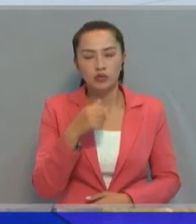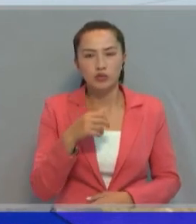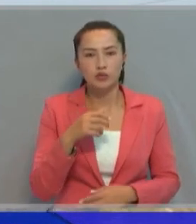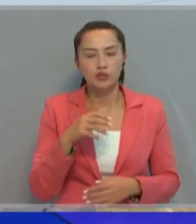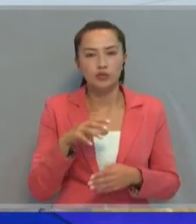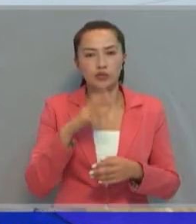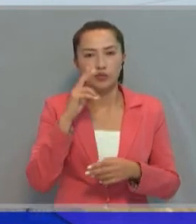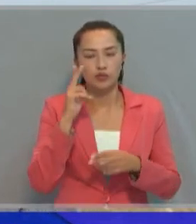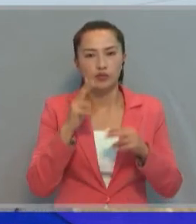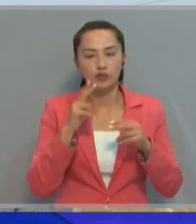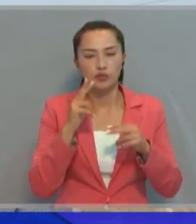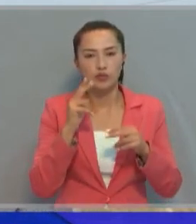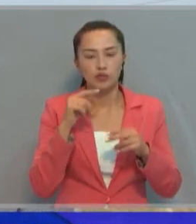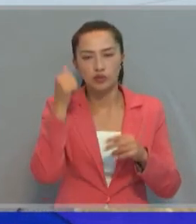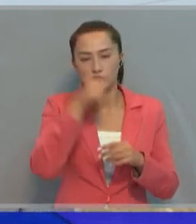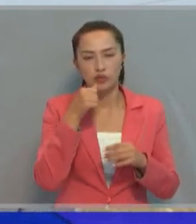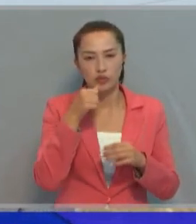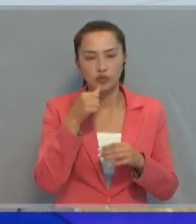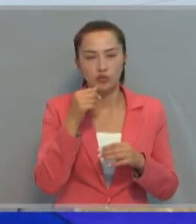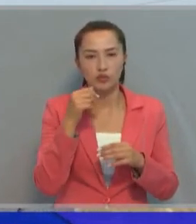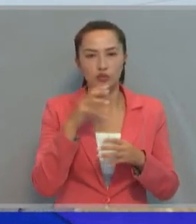толықтай жұмыстар басталады, бірақ